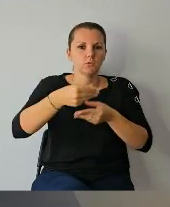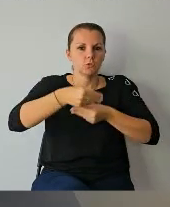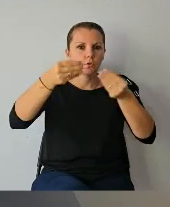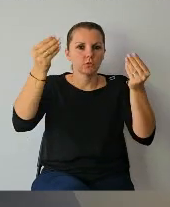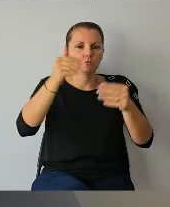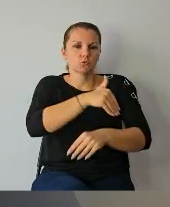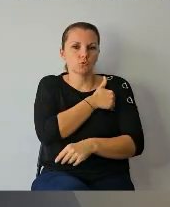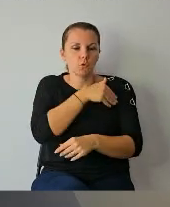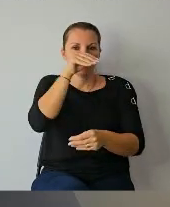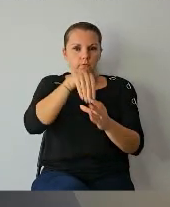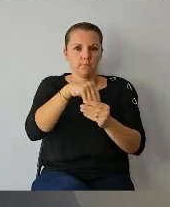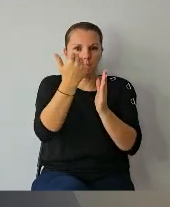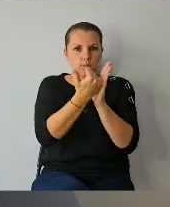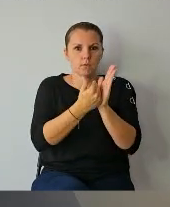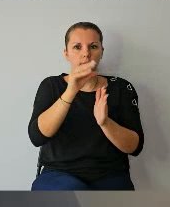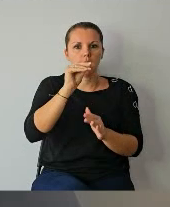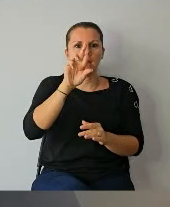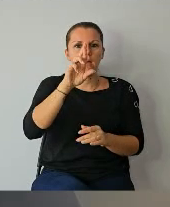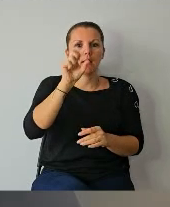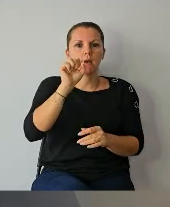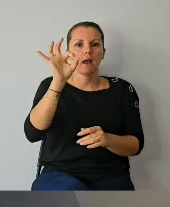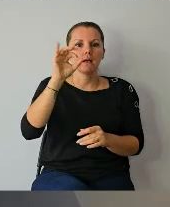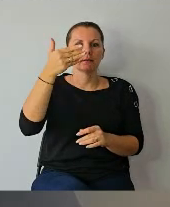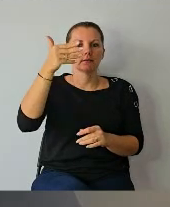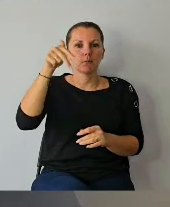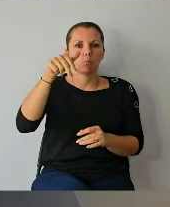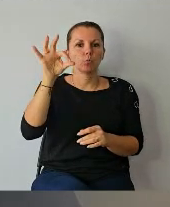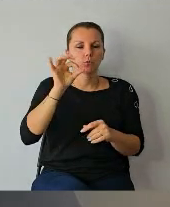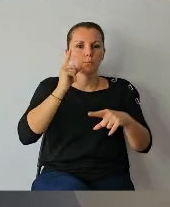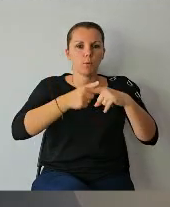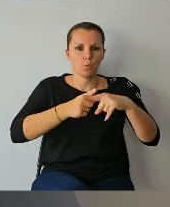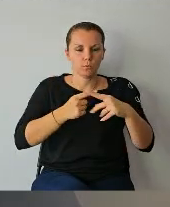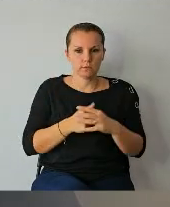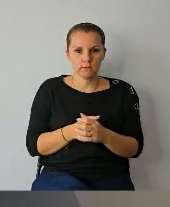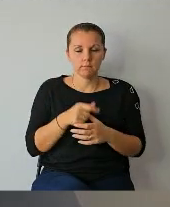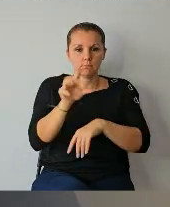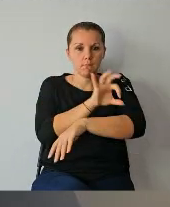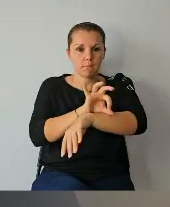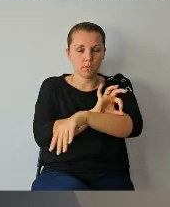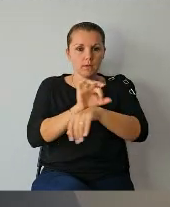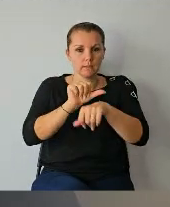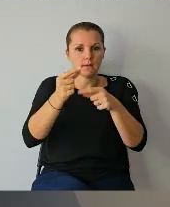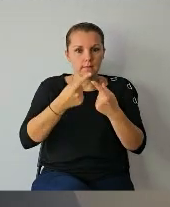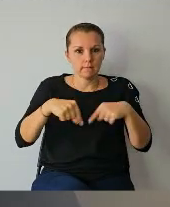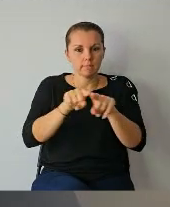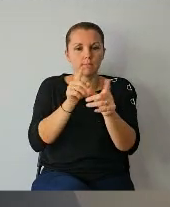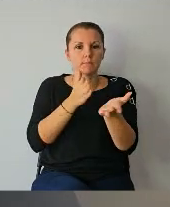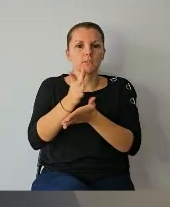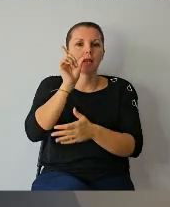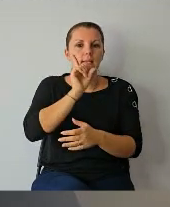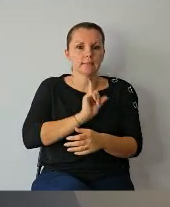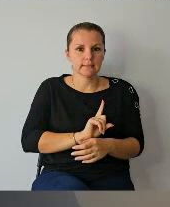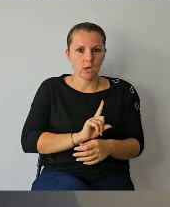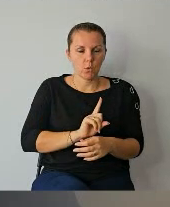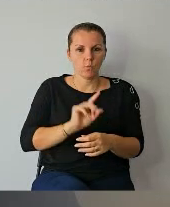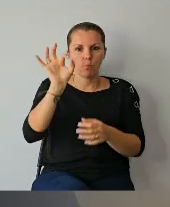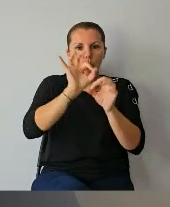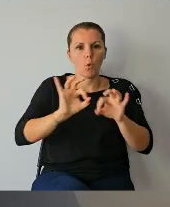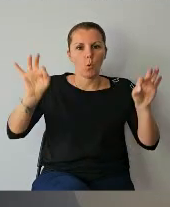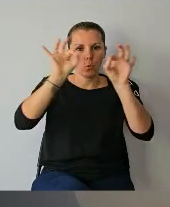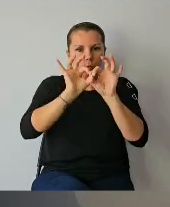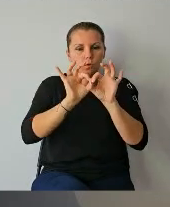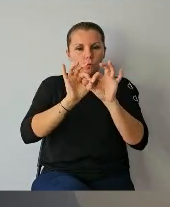programu Erasmus Plus i projekt ten jest realizowany przez Liceum Ogólnokształcące w